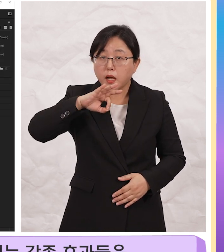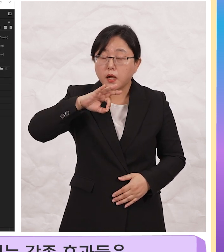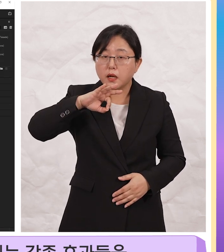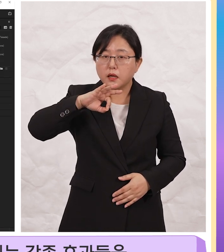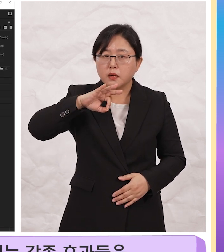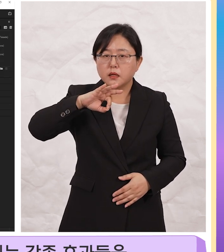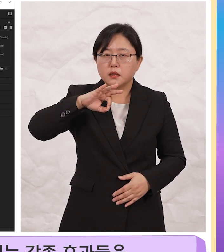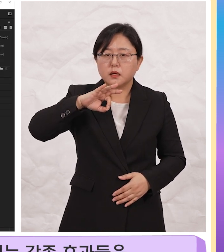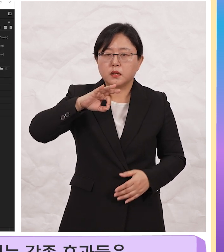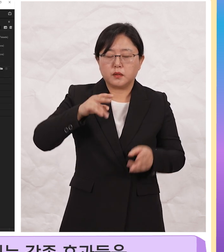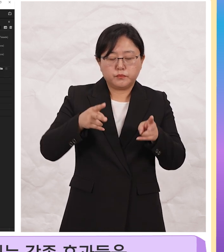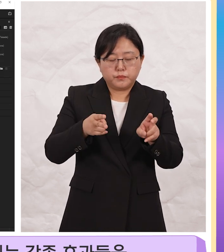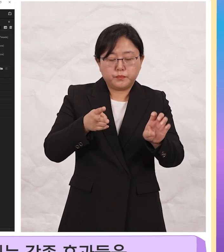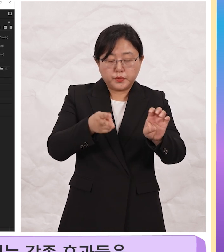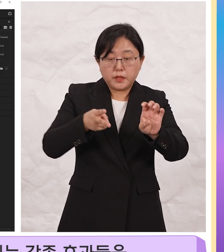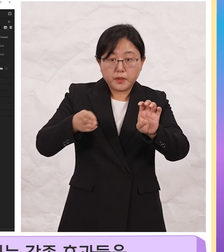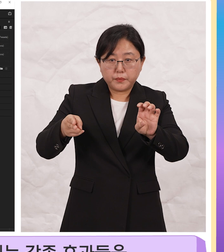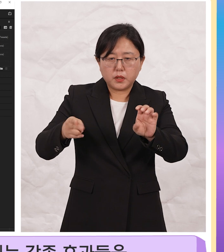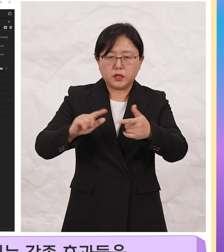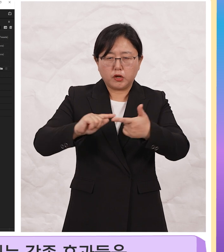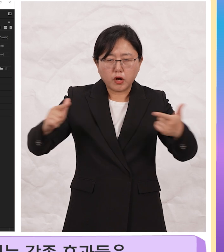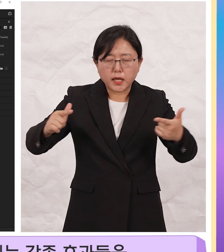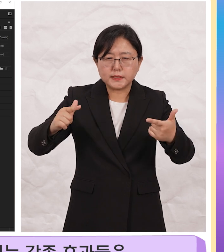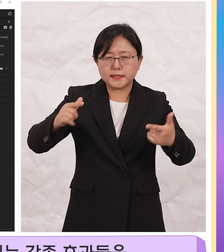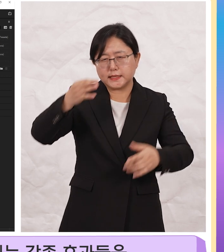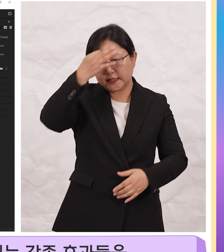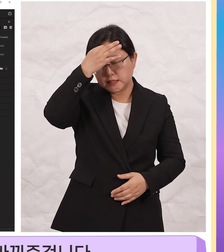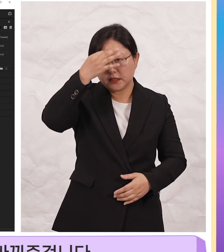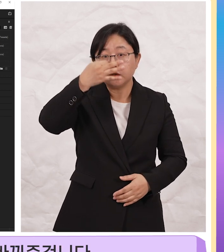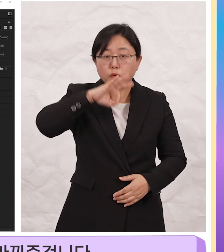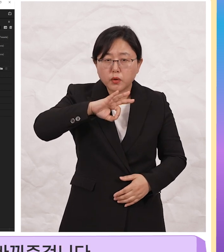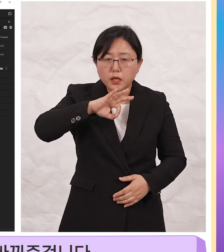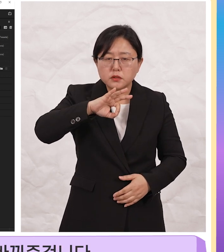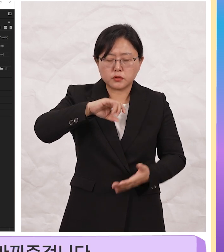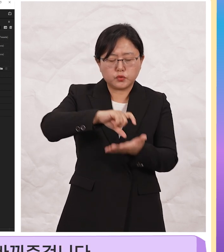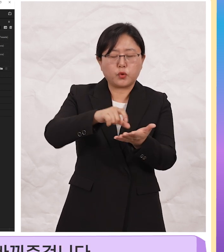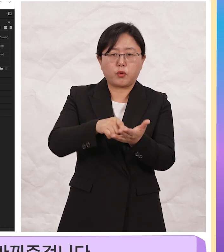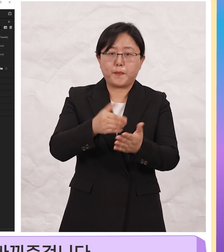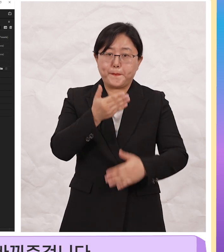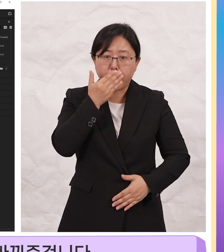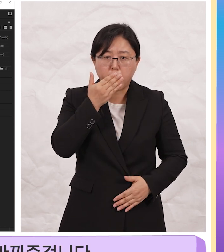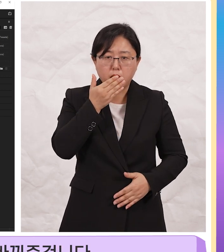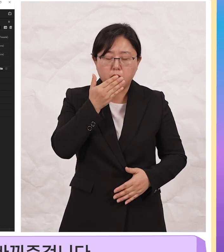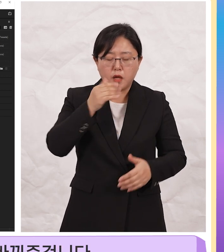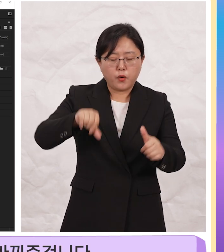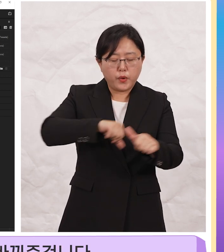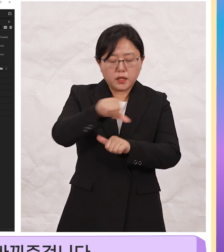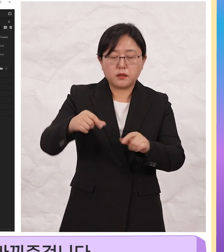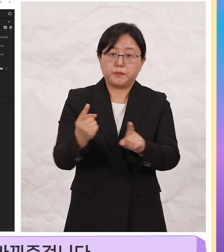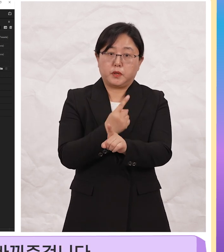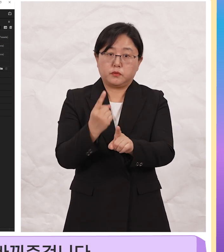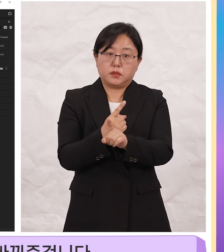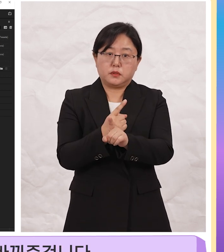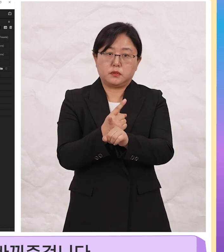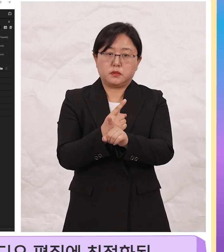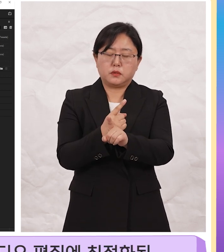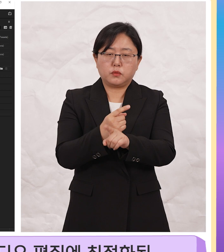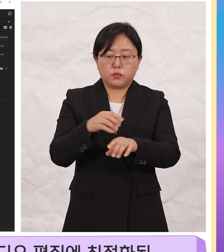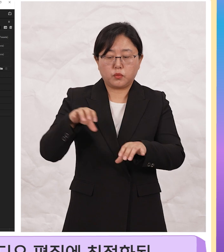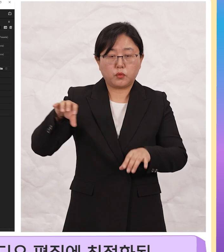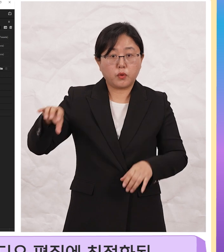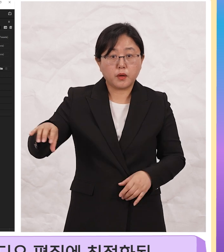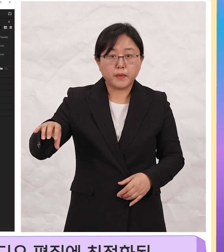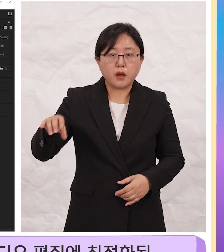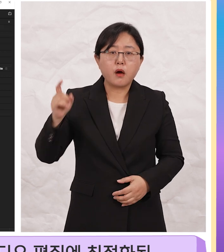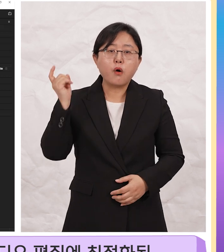작업 영역은 프리미어 프로 내에 있는 각종 효과들을 쉽게 적용할 수 있도록 편집 환경을 바꿔준 겁니다.